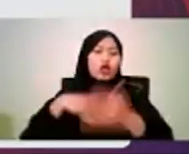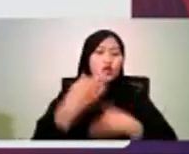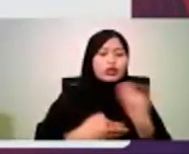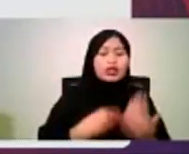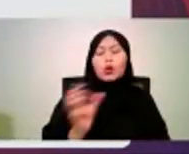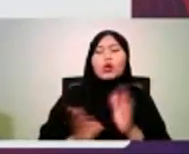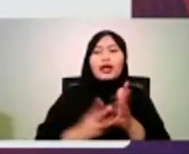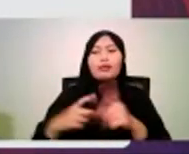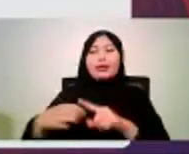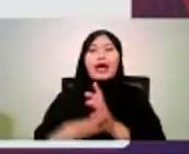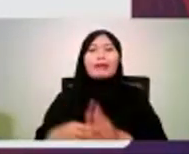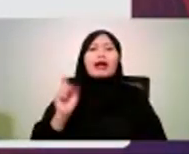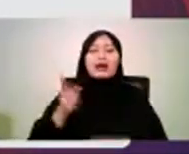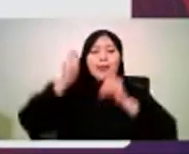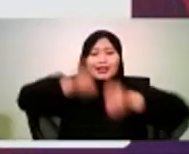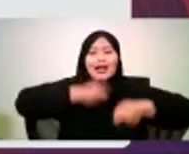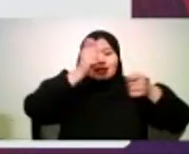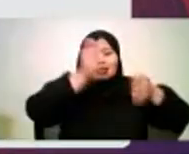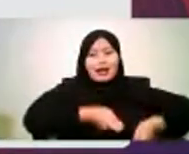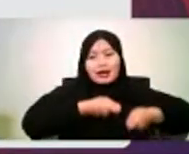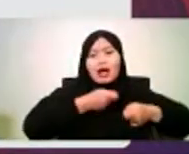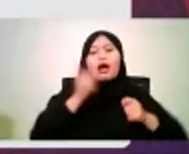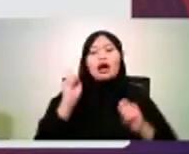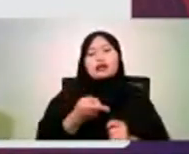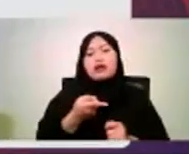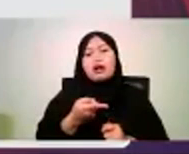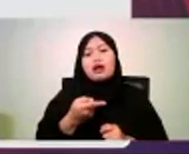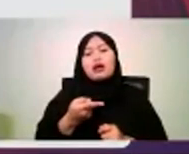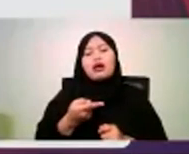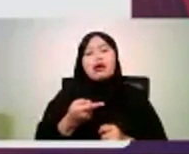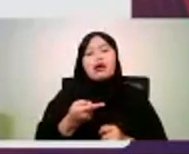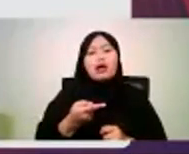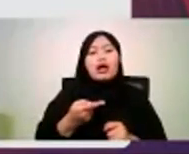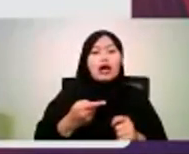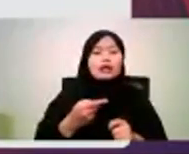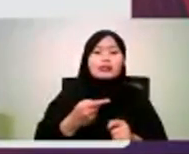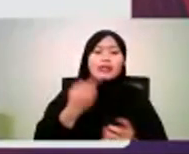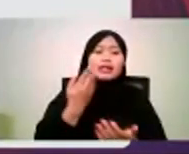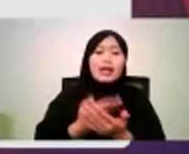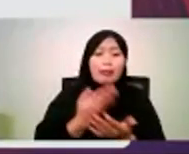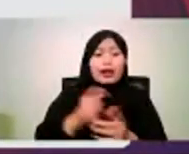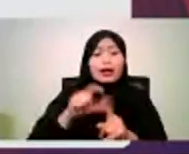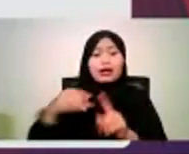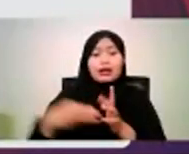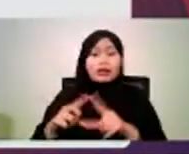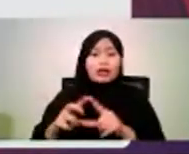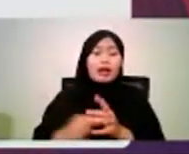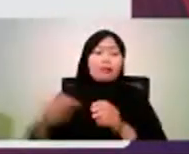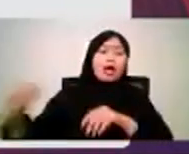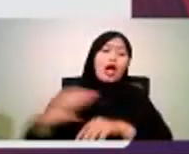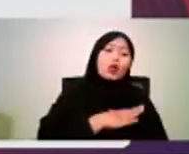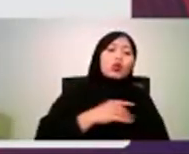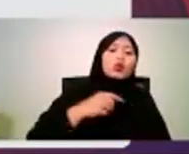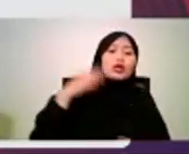UMKM ada pertanian kemudian juga atlet iman itu dikendalikan atau dipengaruhi kebijakan fiskal